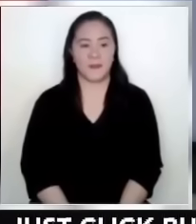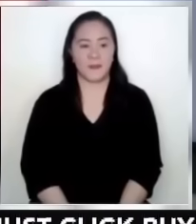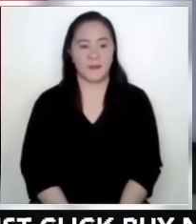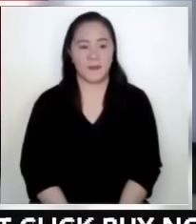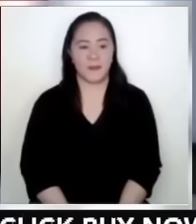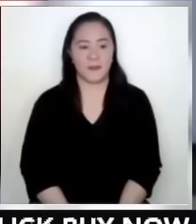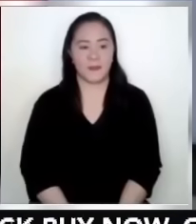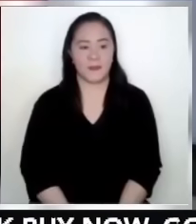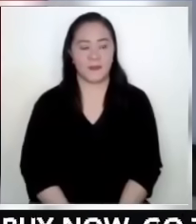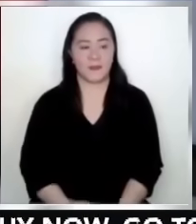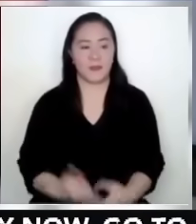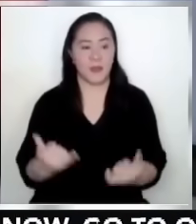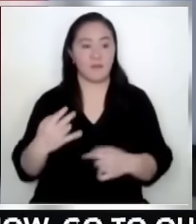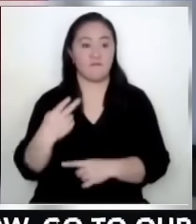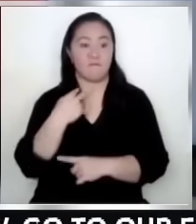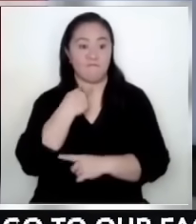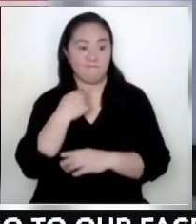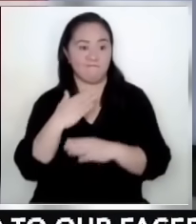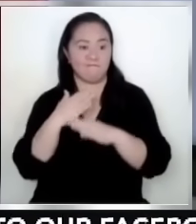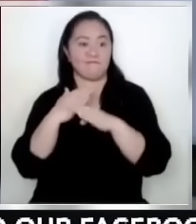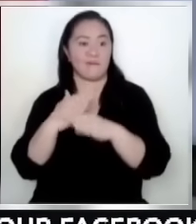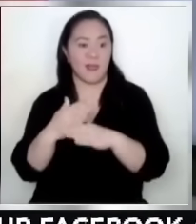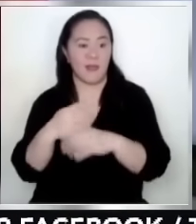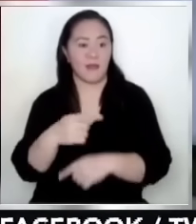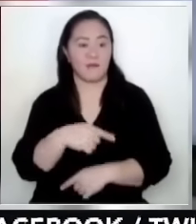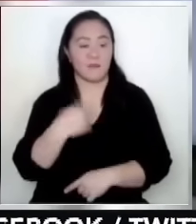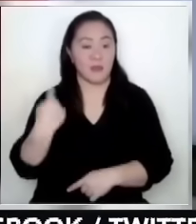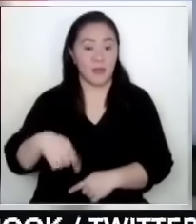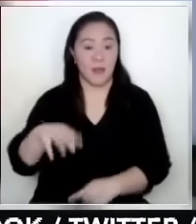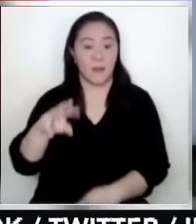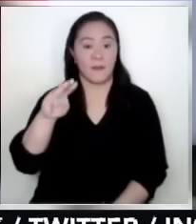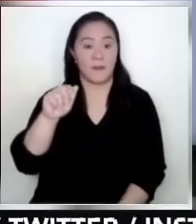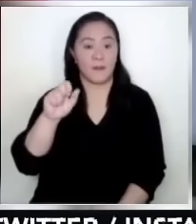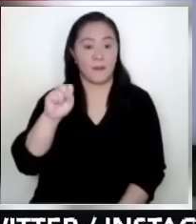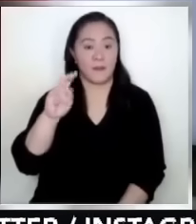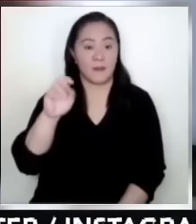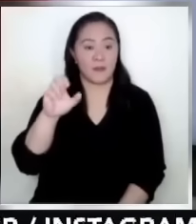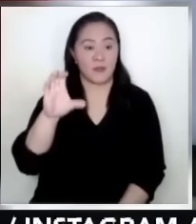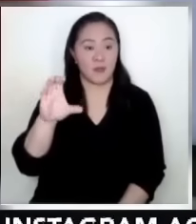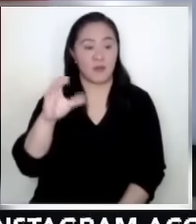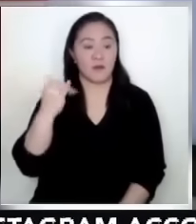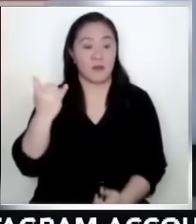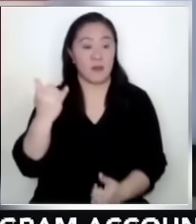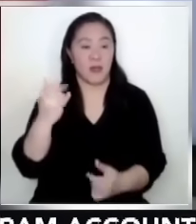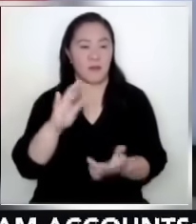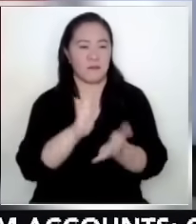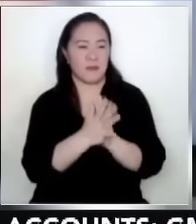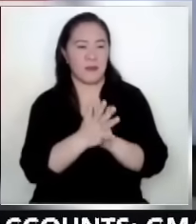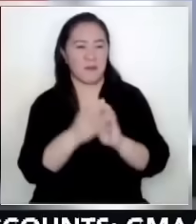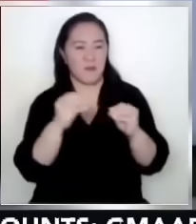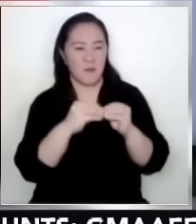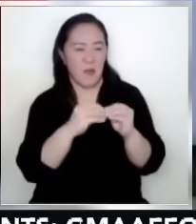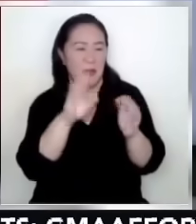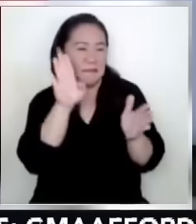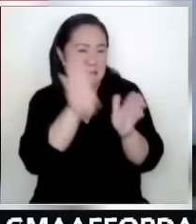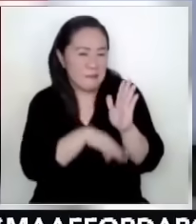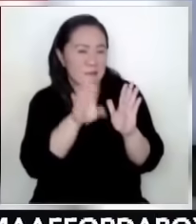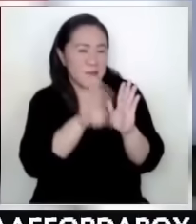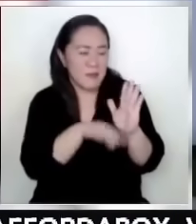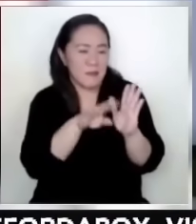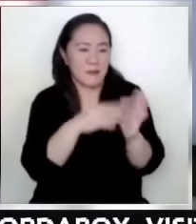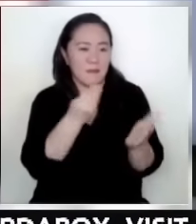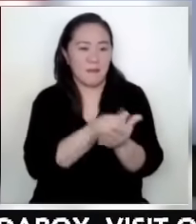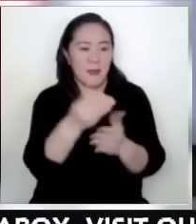Hinaharang na nga na matauhan ng China sa Bajo de Masinloc, binabarat pa sa palengke ang ilan nating mangingisda. Pahirapan tuloy